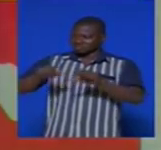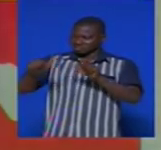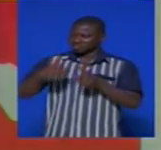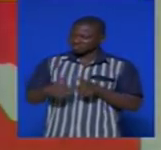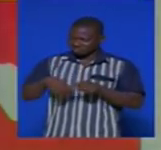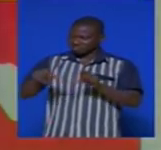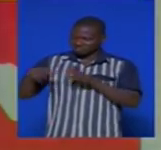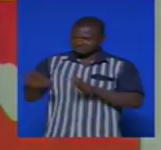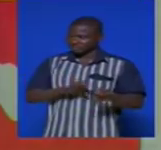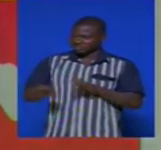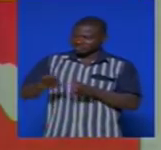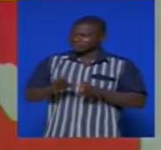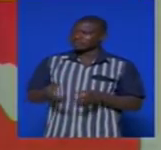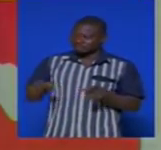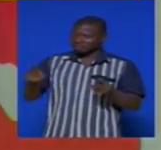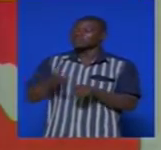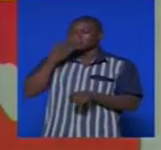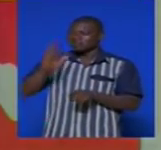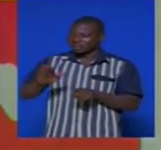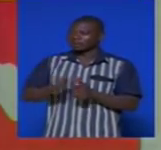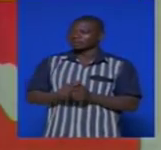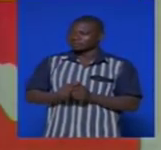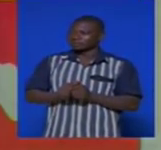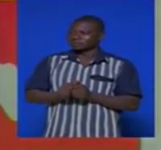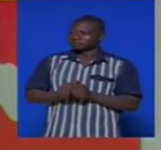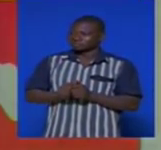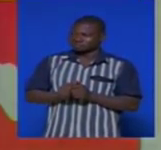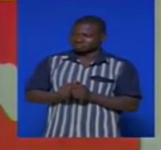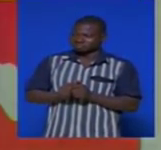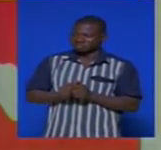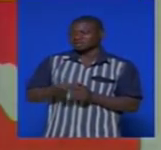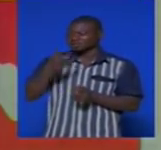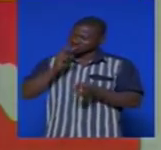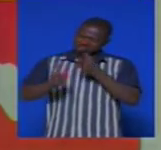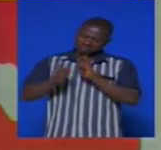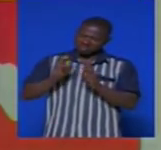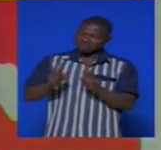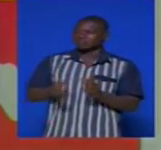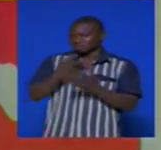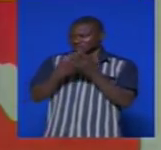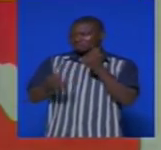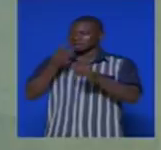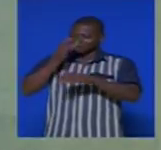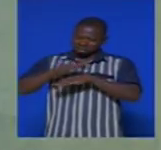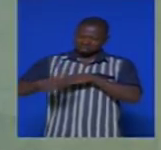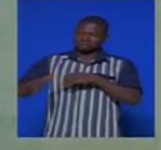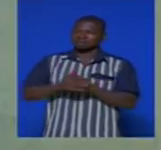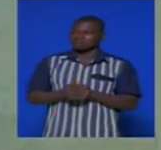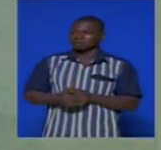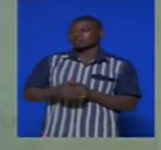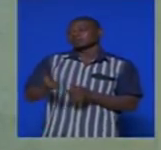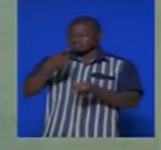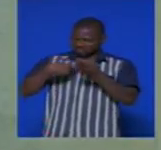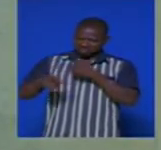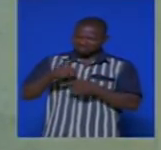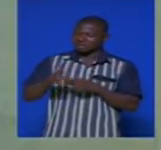mortels. Le défaut, la pénurie, le manque de sang. Et Sidoya tire le signal d'alarme. SOS sang, on